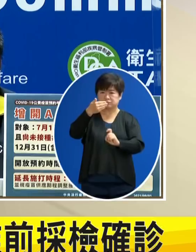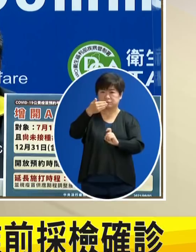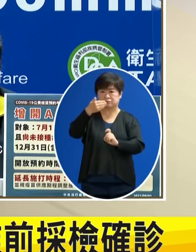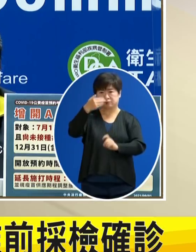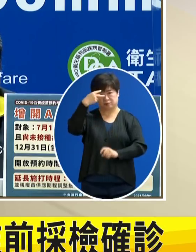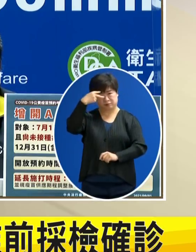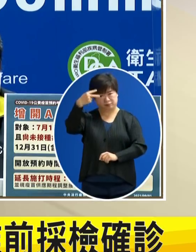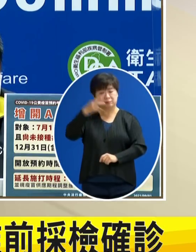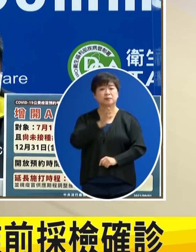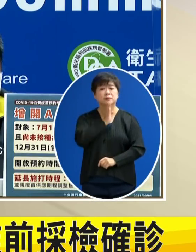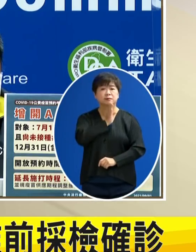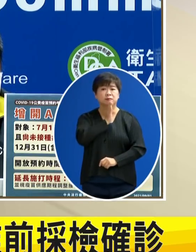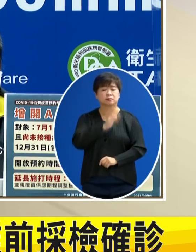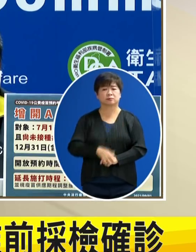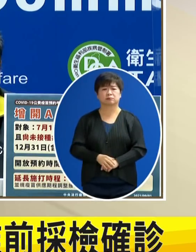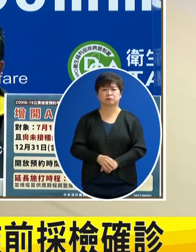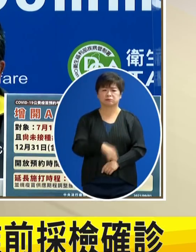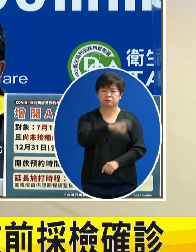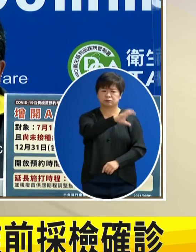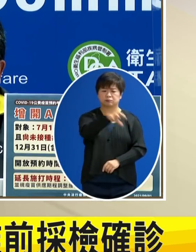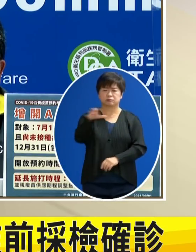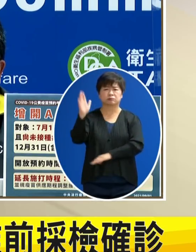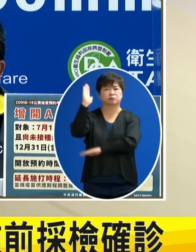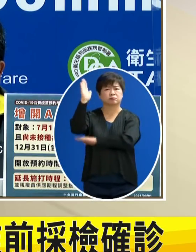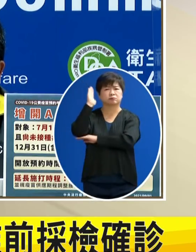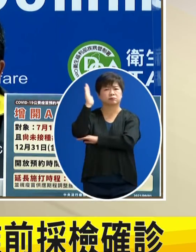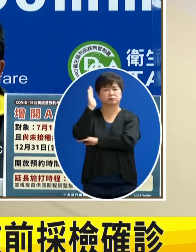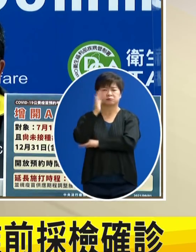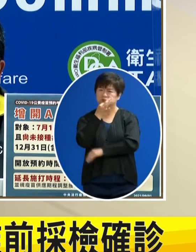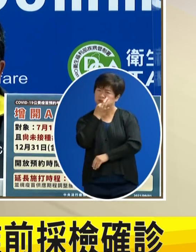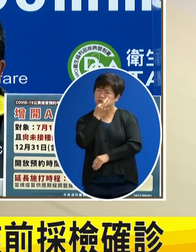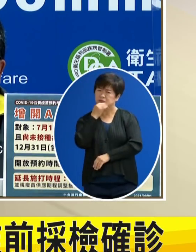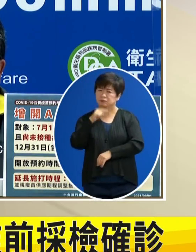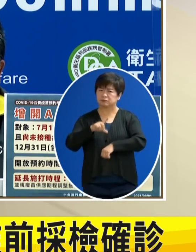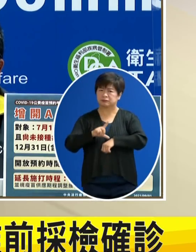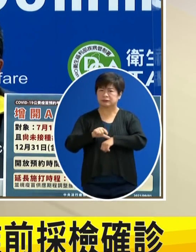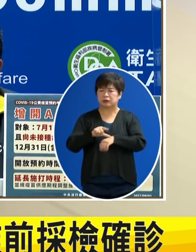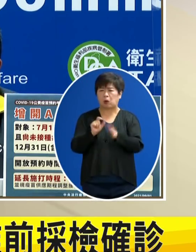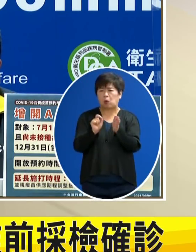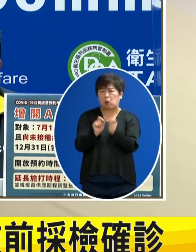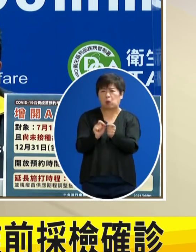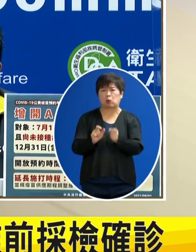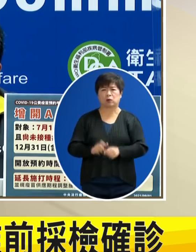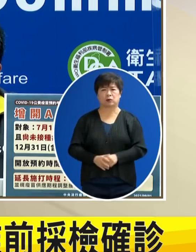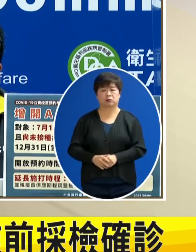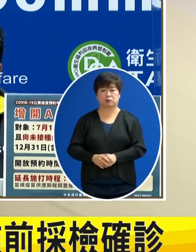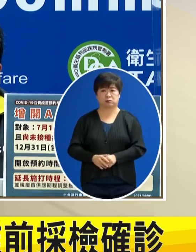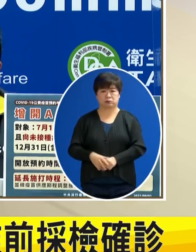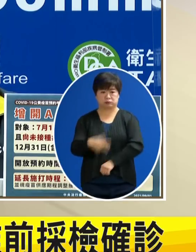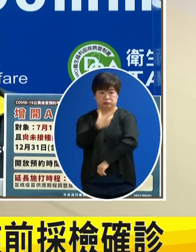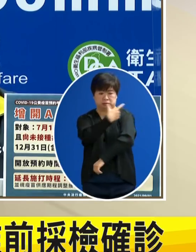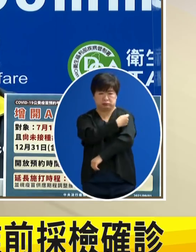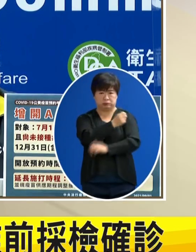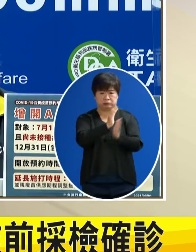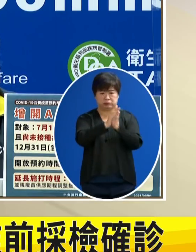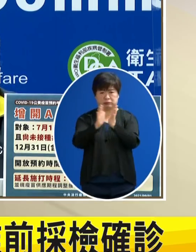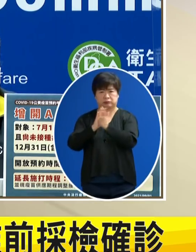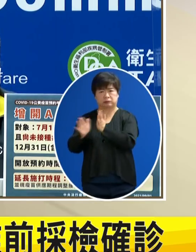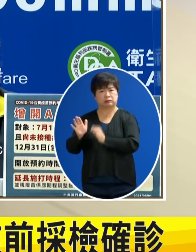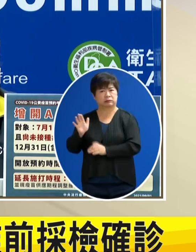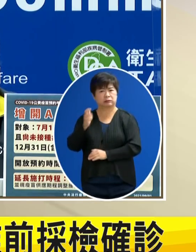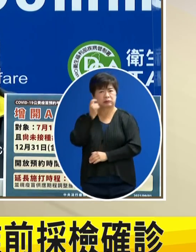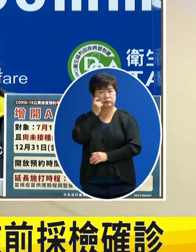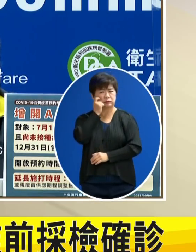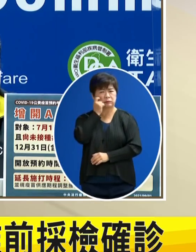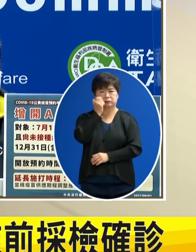9月10号。好，那有些地方政府也担心，就是说这样的时间太短哈，在施打的时候的安排恐怕不易